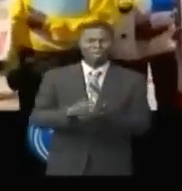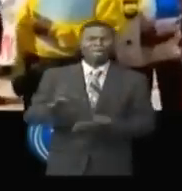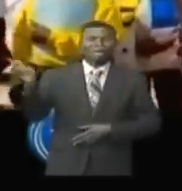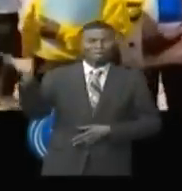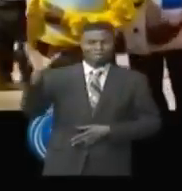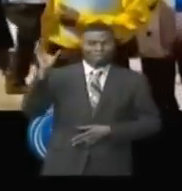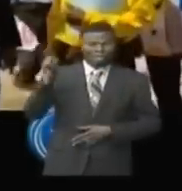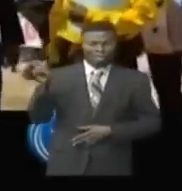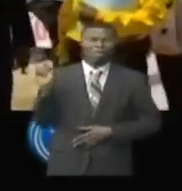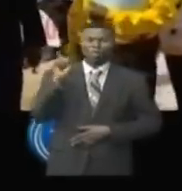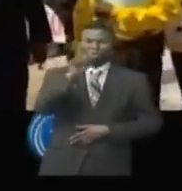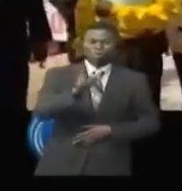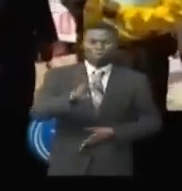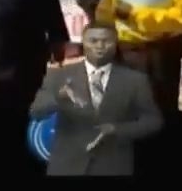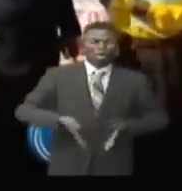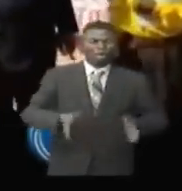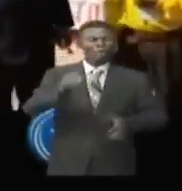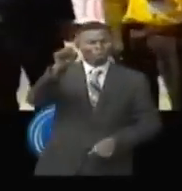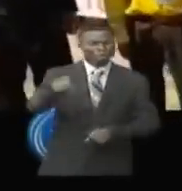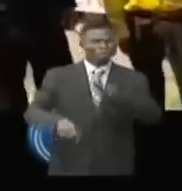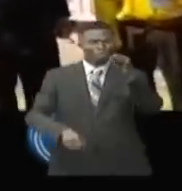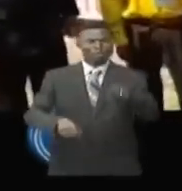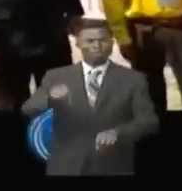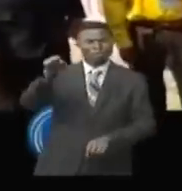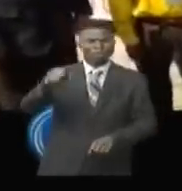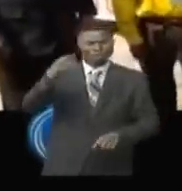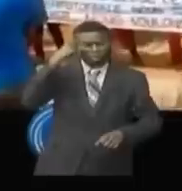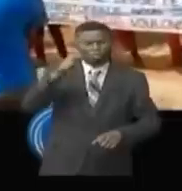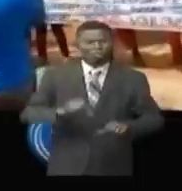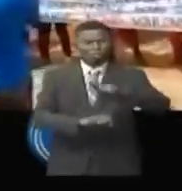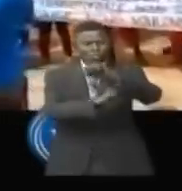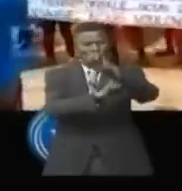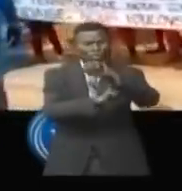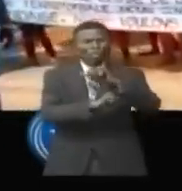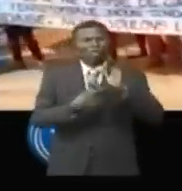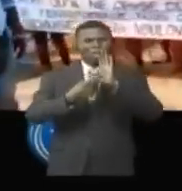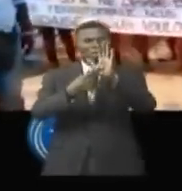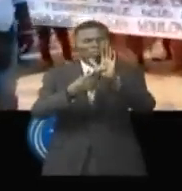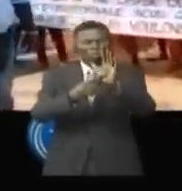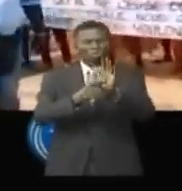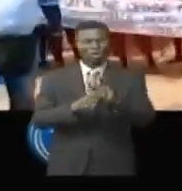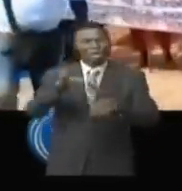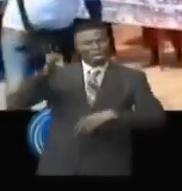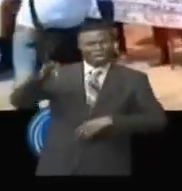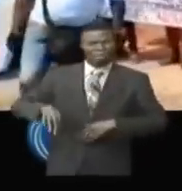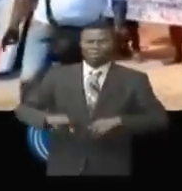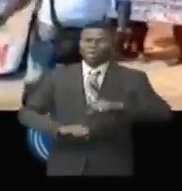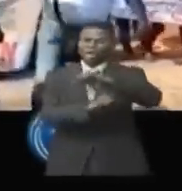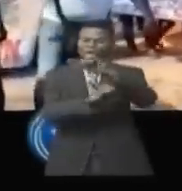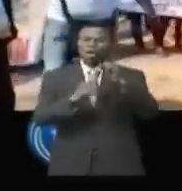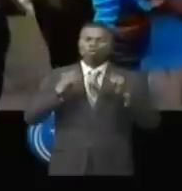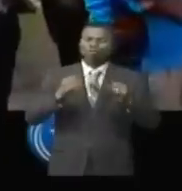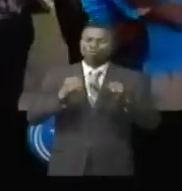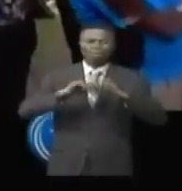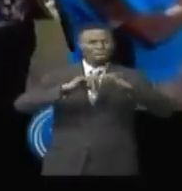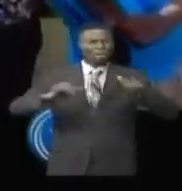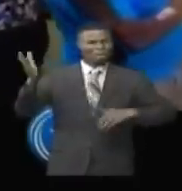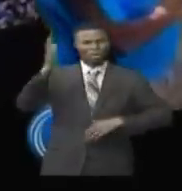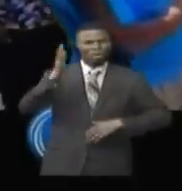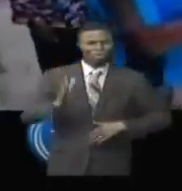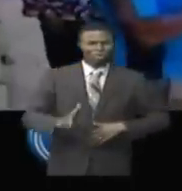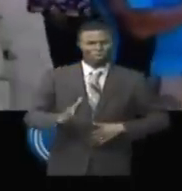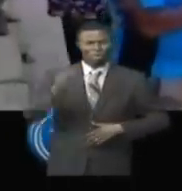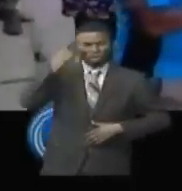sont descendues dans la rue. Une façon pour ces Kayembiens de manifester et réitérer leur soutien indéfectible au président